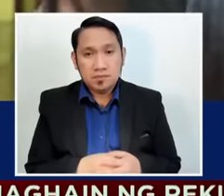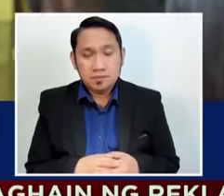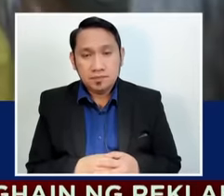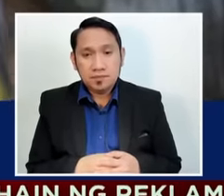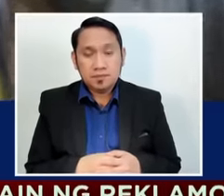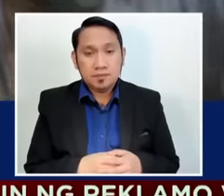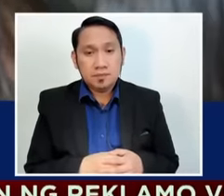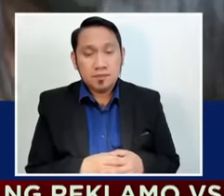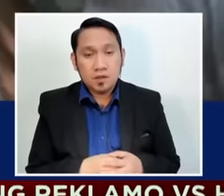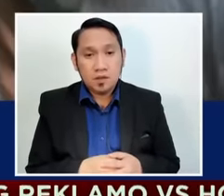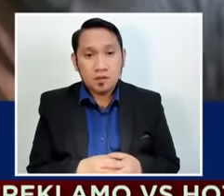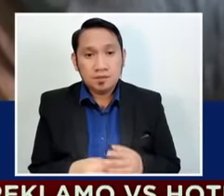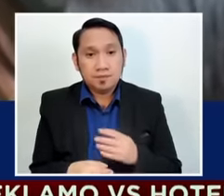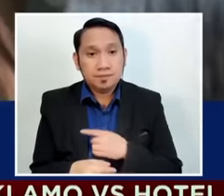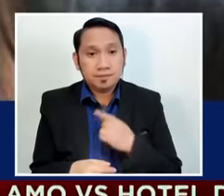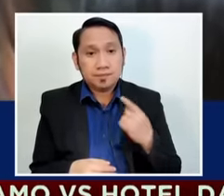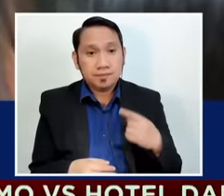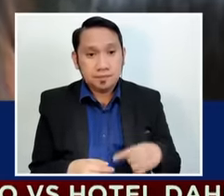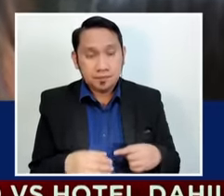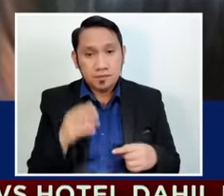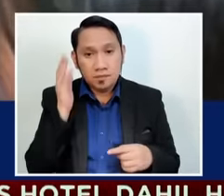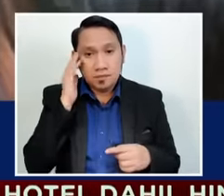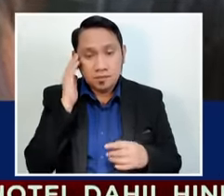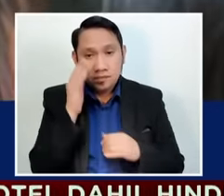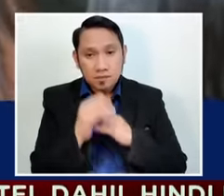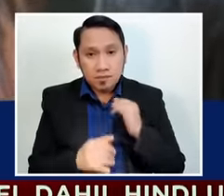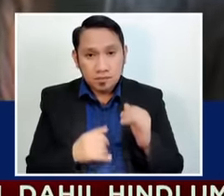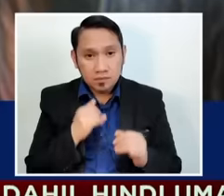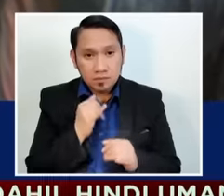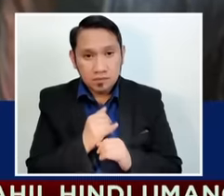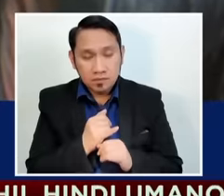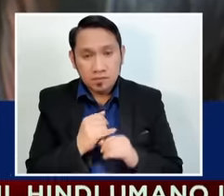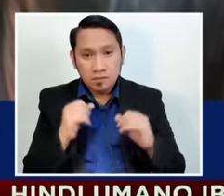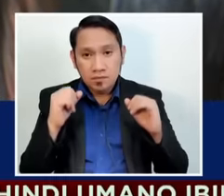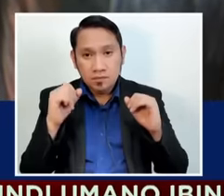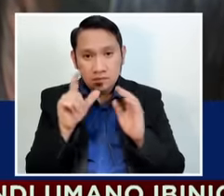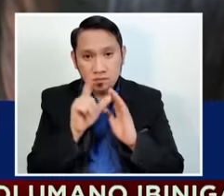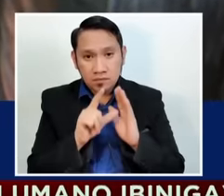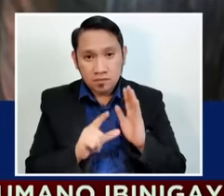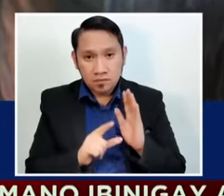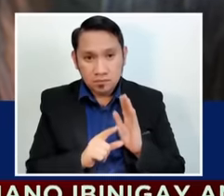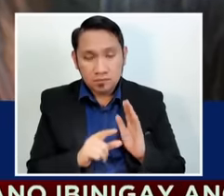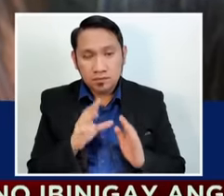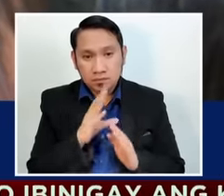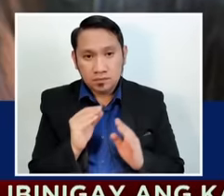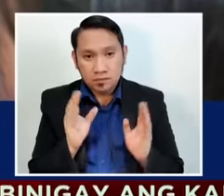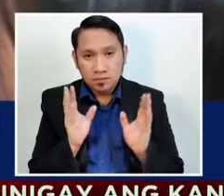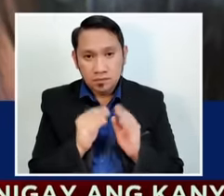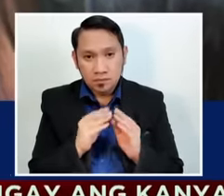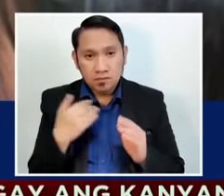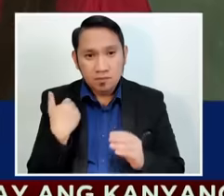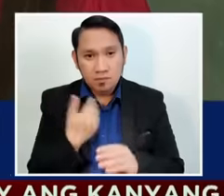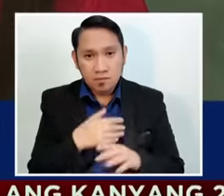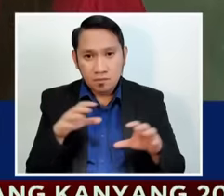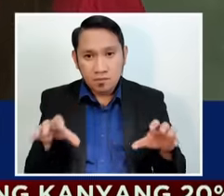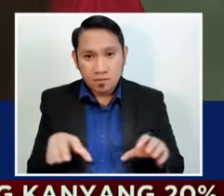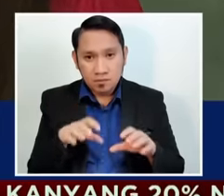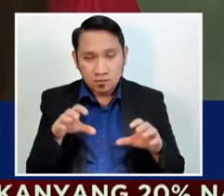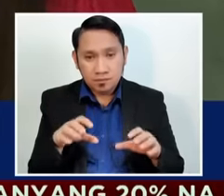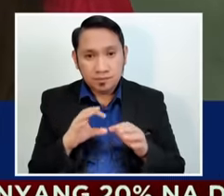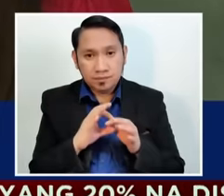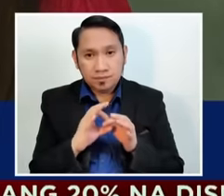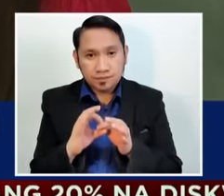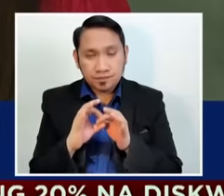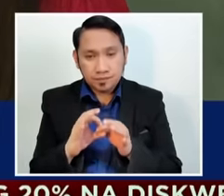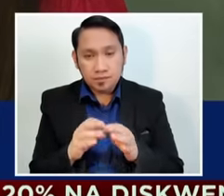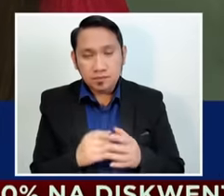we are just implementing international law and convention, and all our actions are in accordance